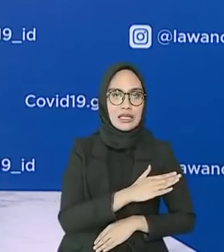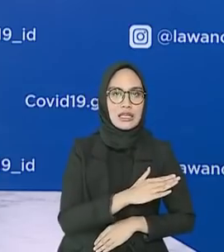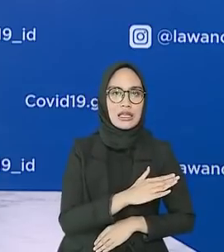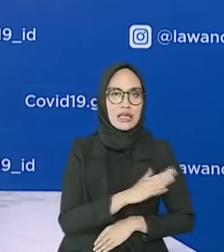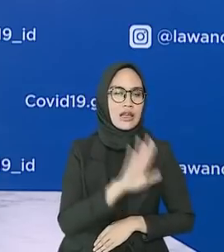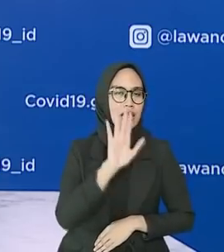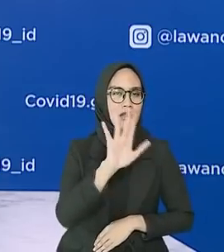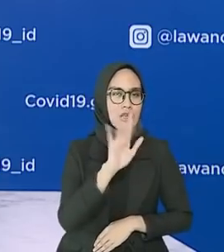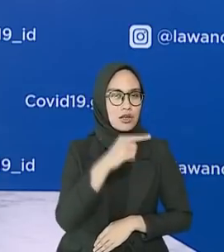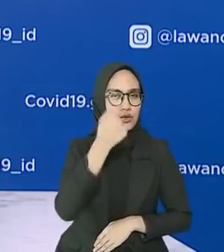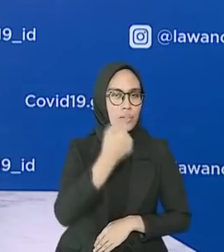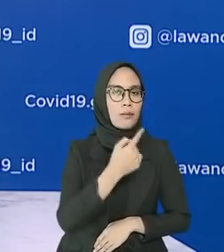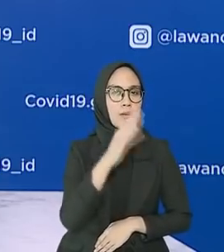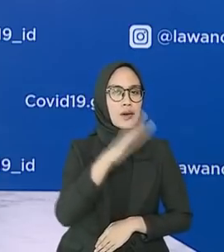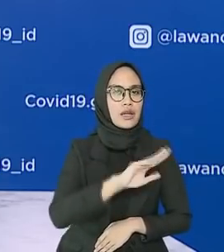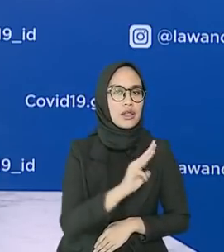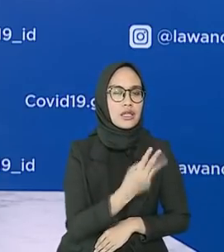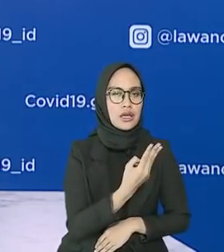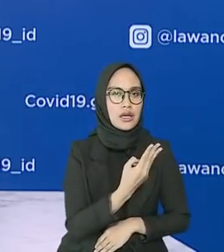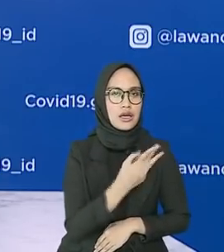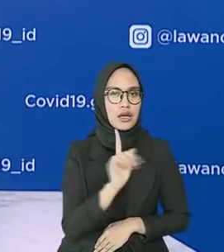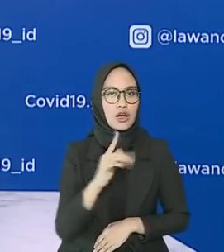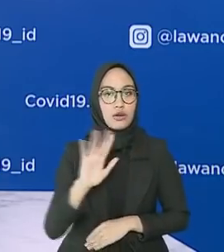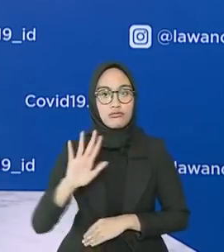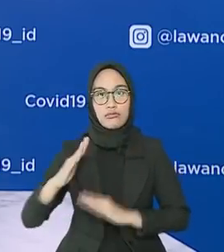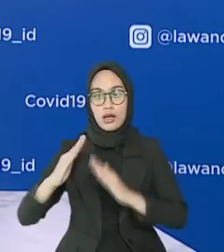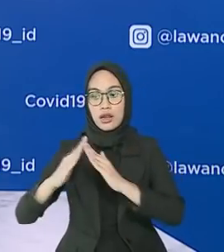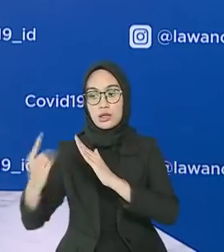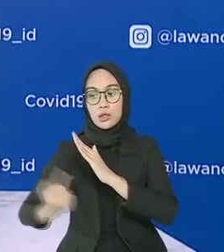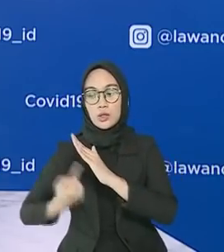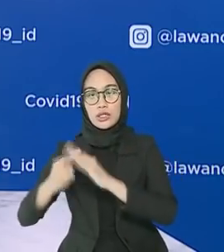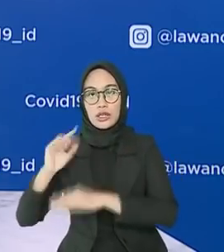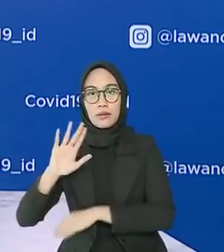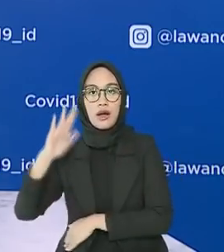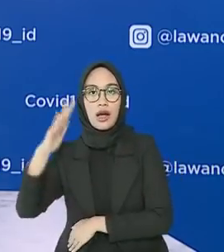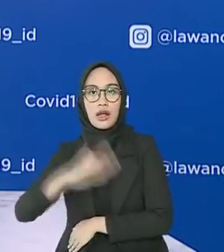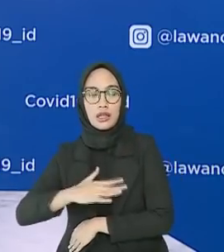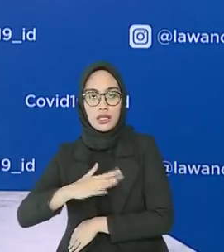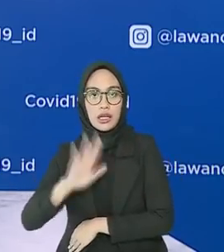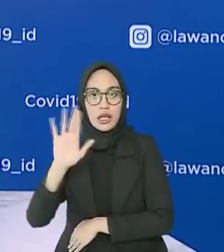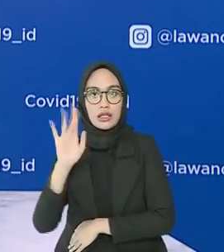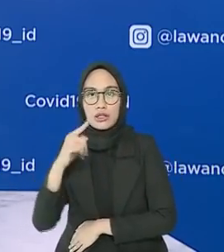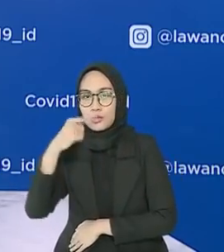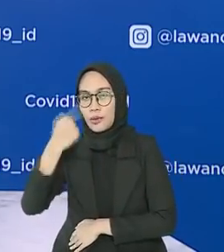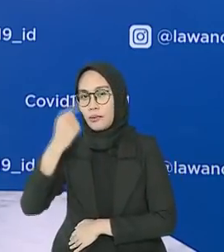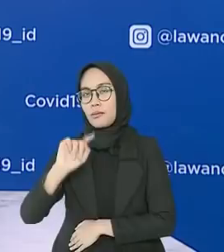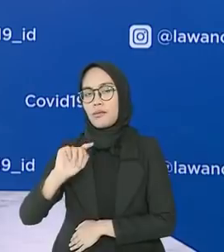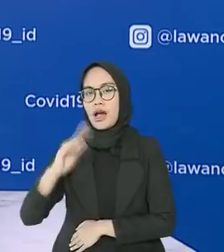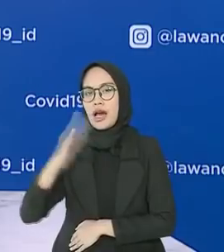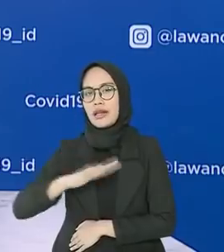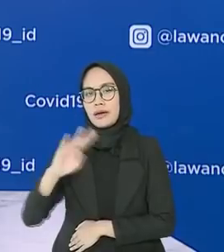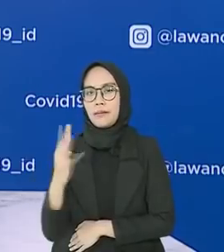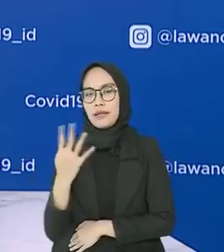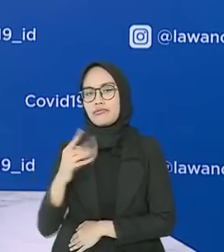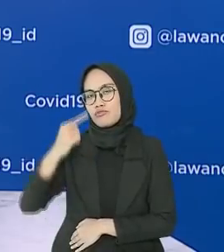ketiga, sedangkan untuk yang wajib melakukan karantina 5 hari, maka exit test di hari